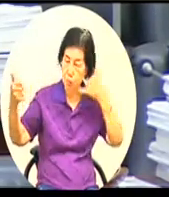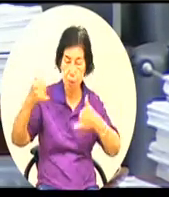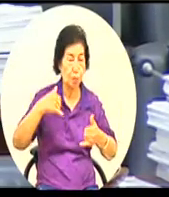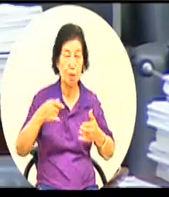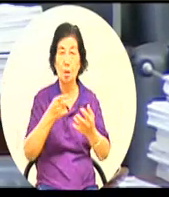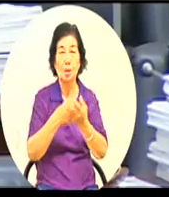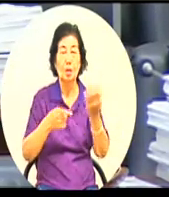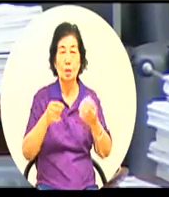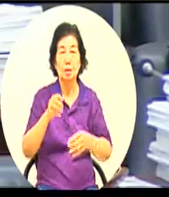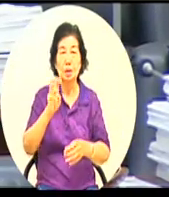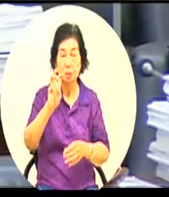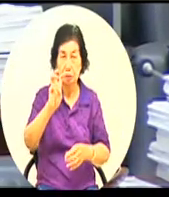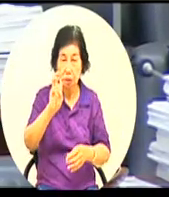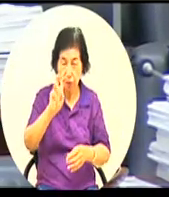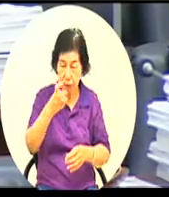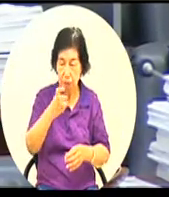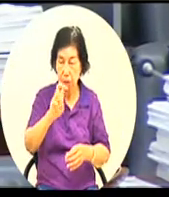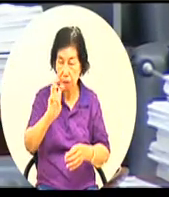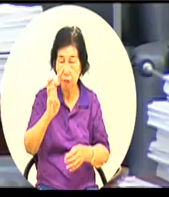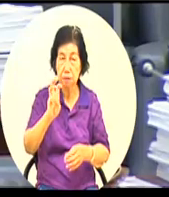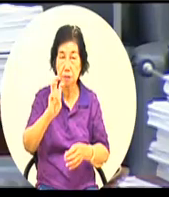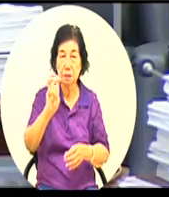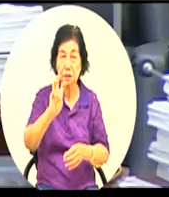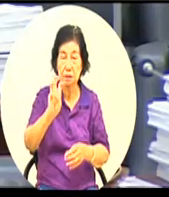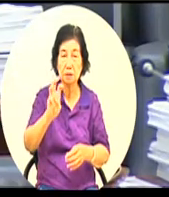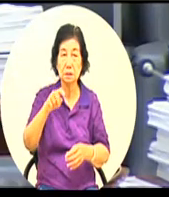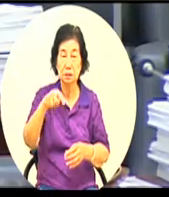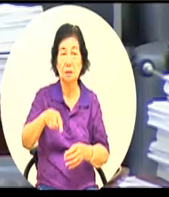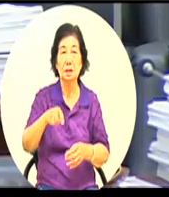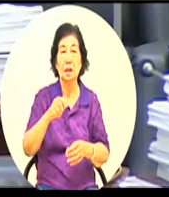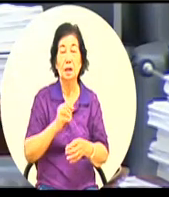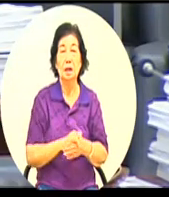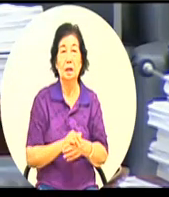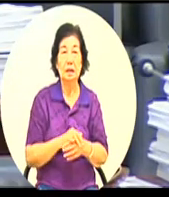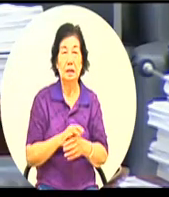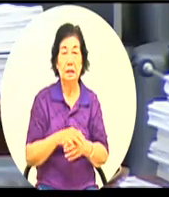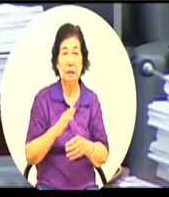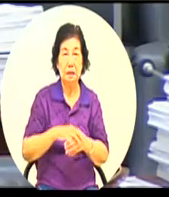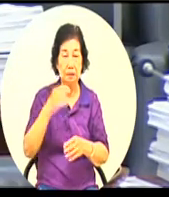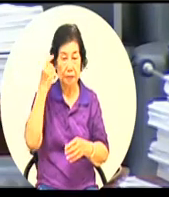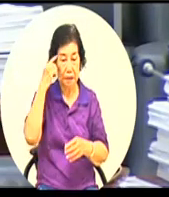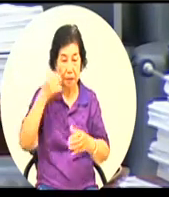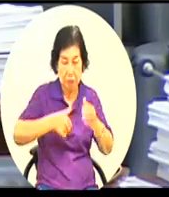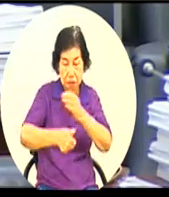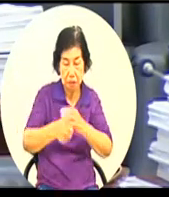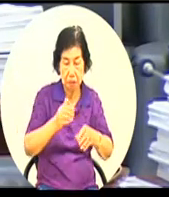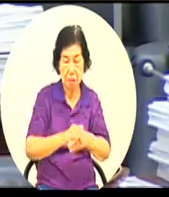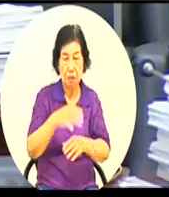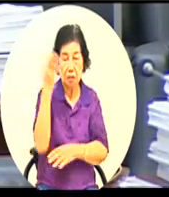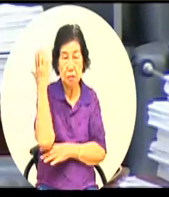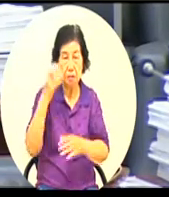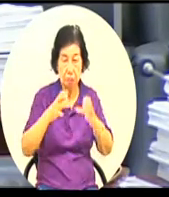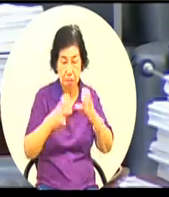拜托讲要入公立幼稚园，来咱教育局长，